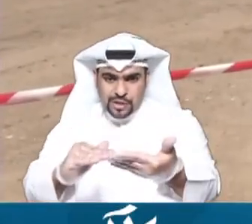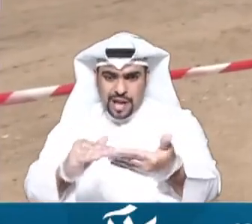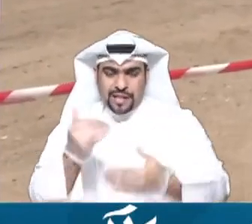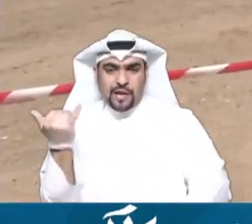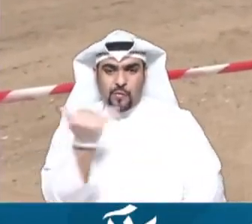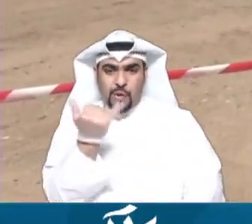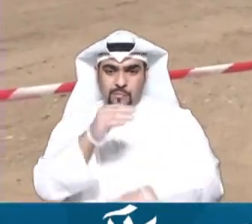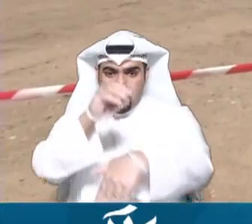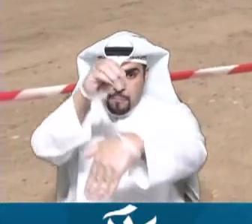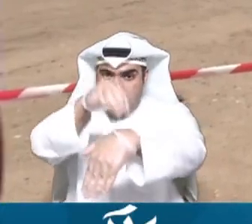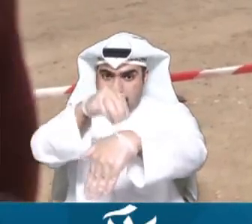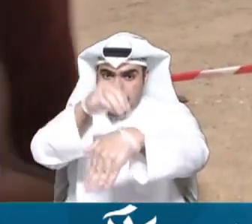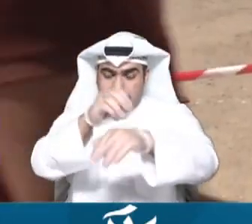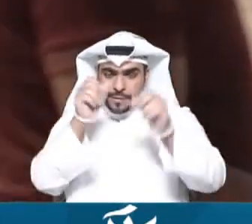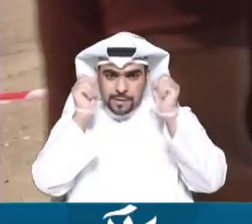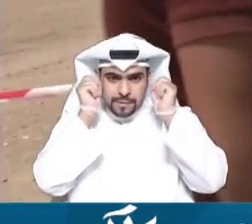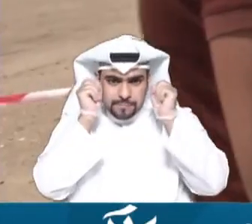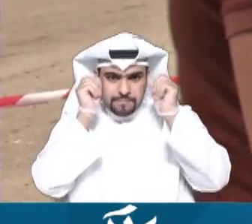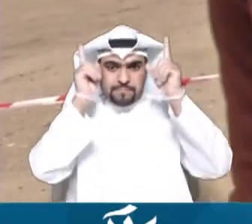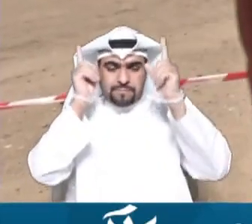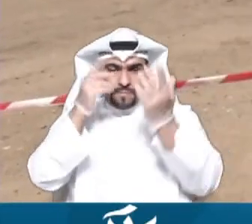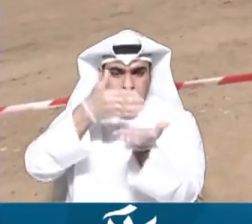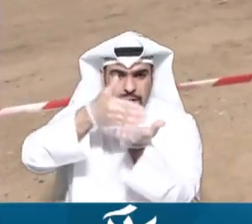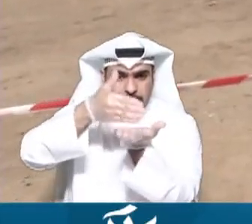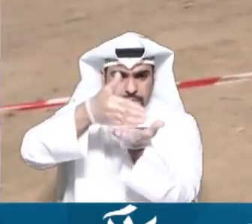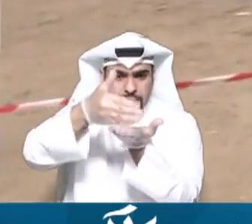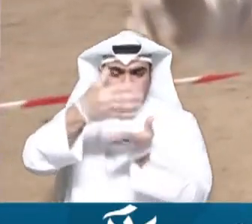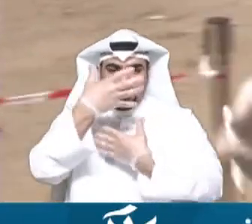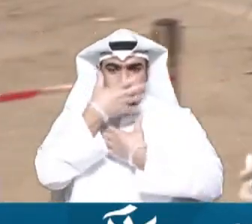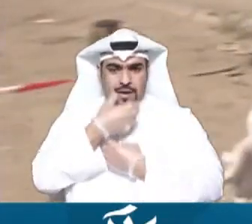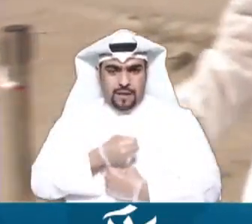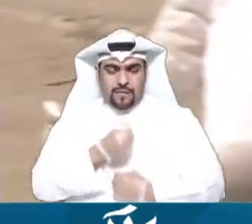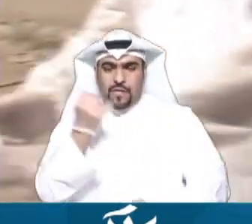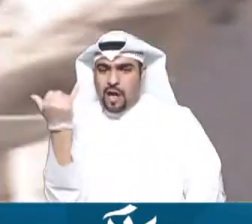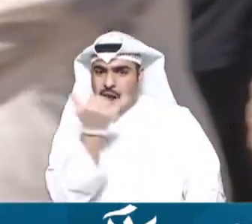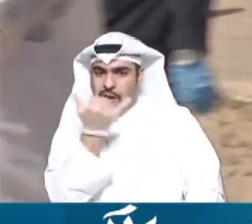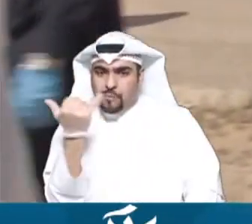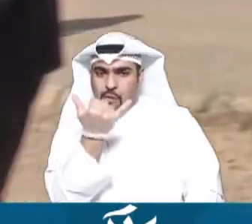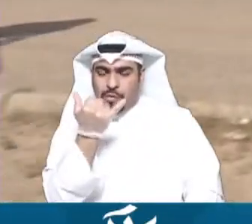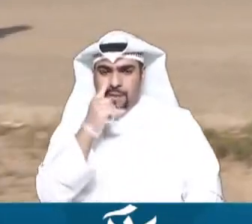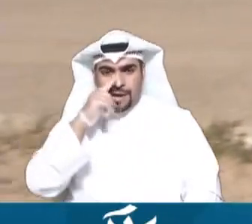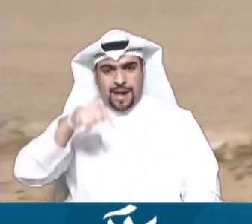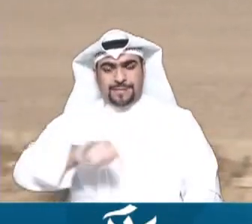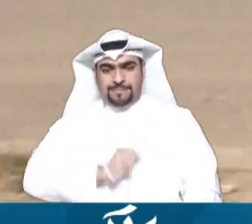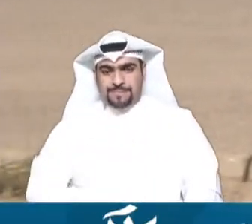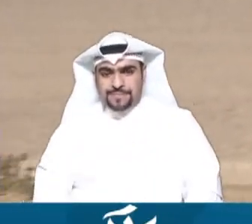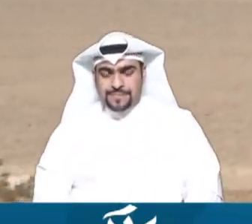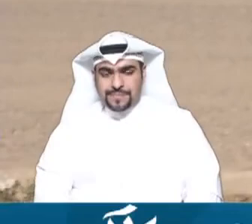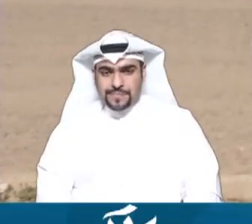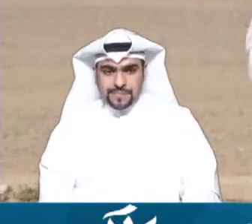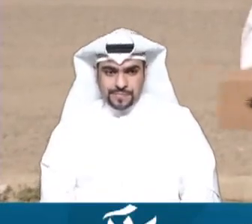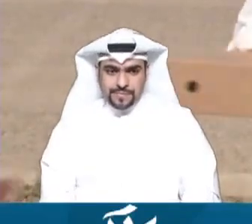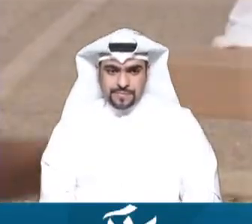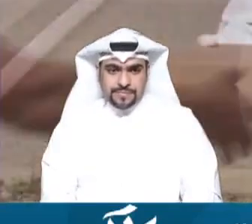الوعي لتعزيز الإجراءات الاحترازية والوقائية اللازمة.